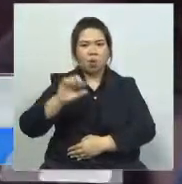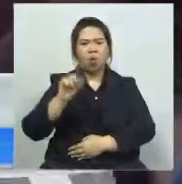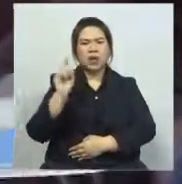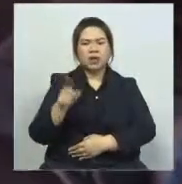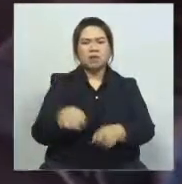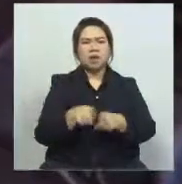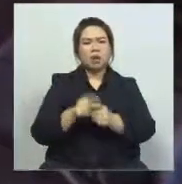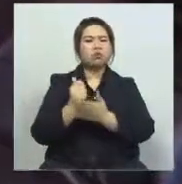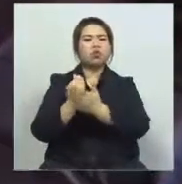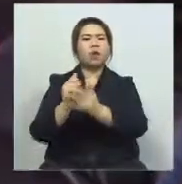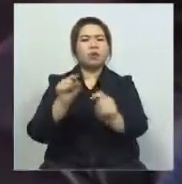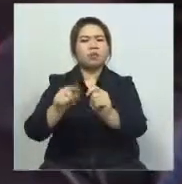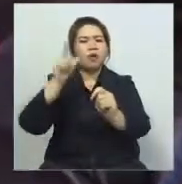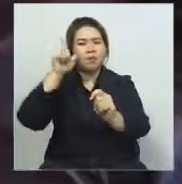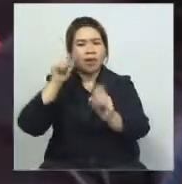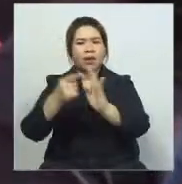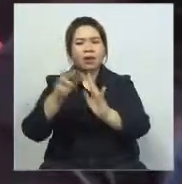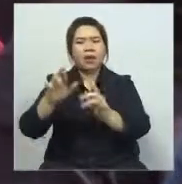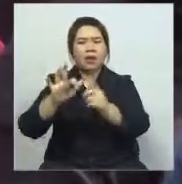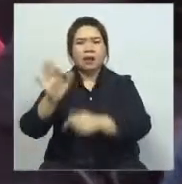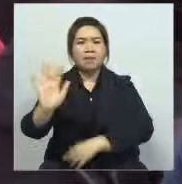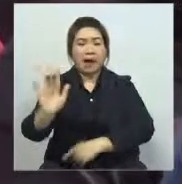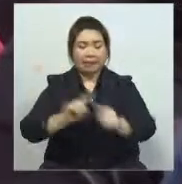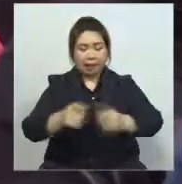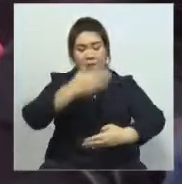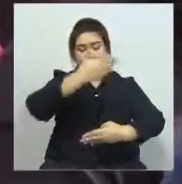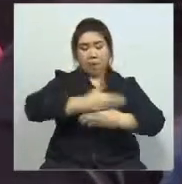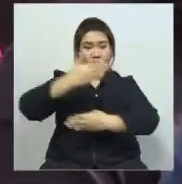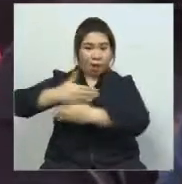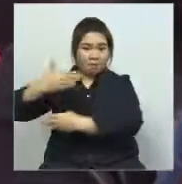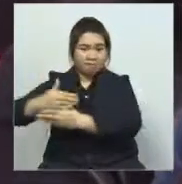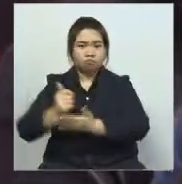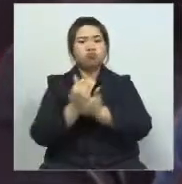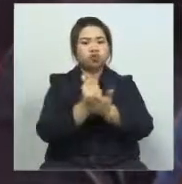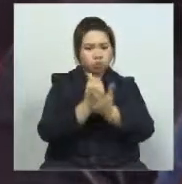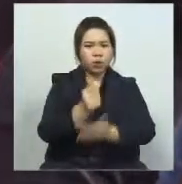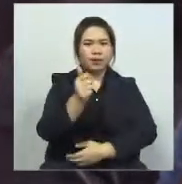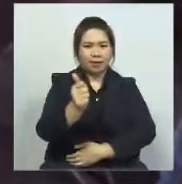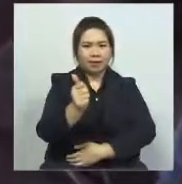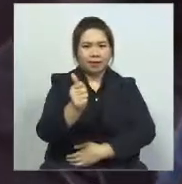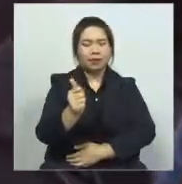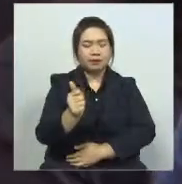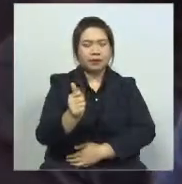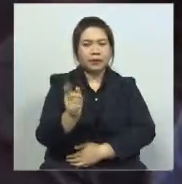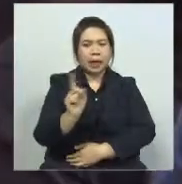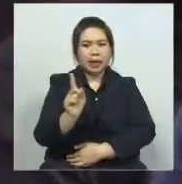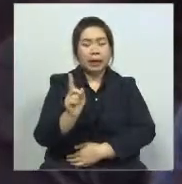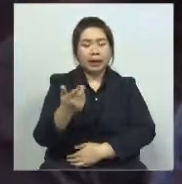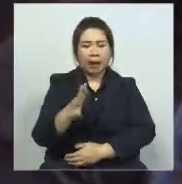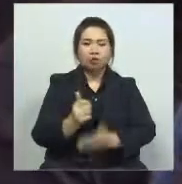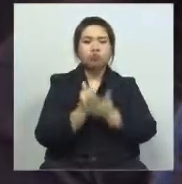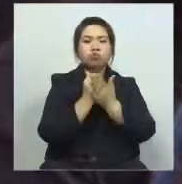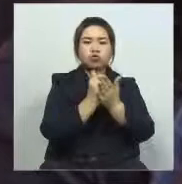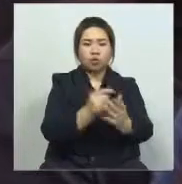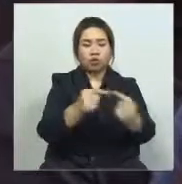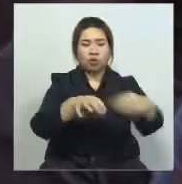ที่ตำบลแม่เล่ประตูน้ำตัวนี้จะให้ประโยชน์สูงมากกับแม่เล่นะครับในพื้นที่นี้ในขณะเดียวกันก็ลงไปเชื่อมโย